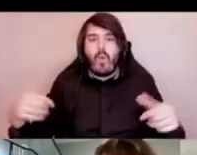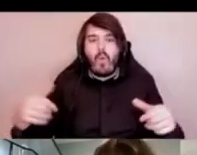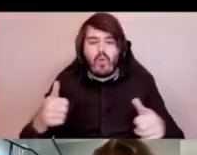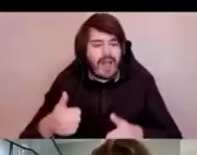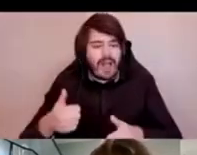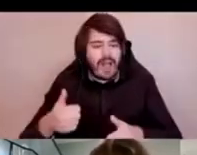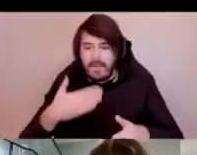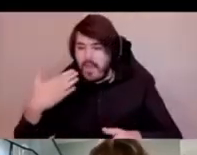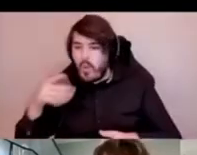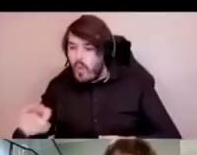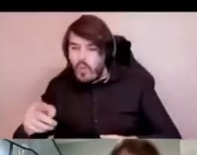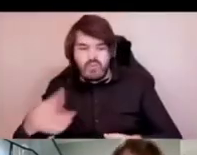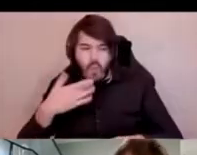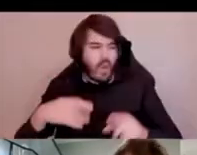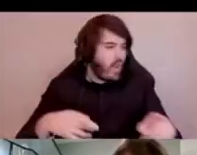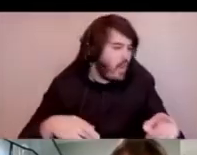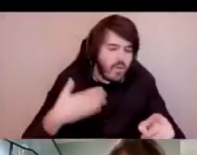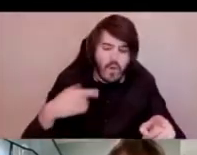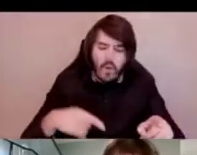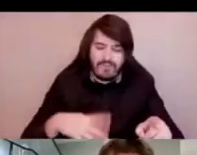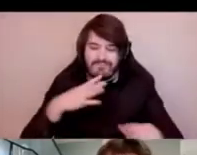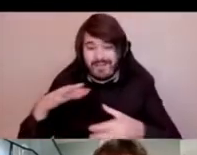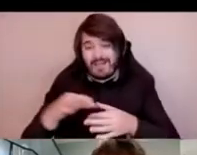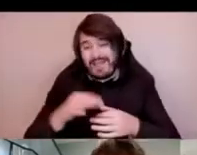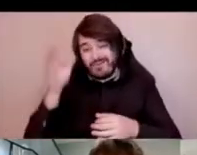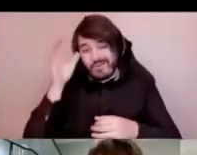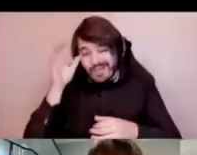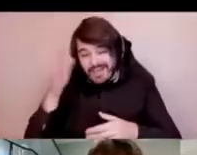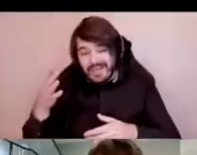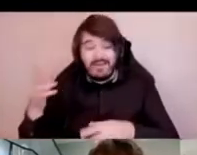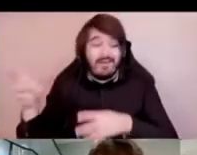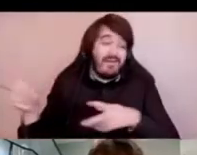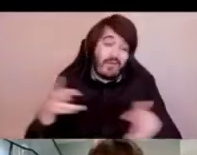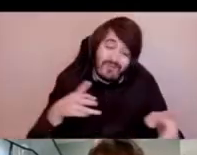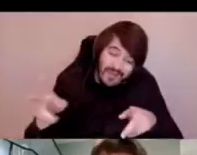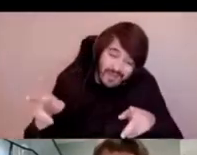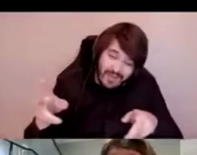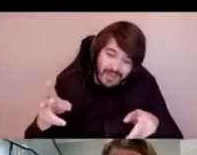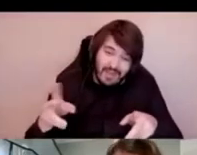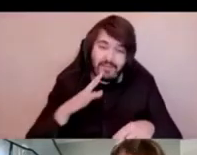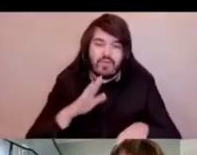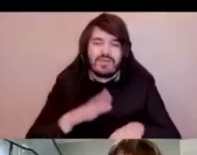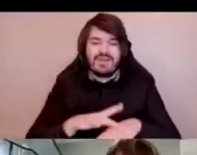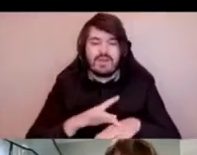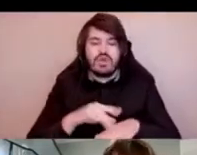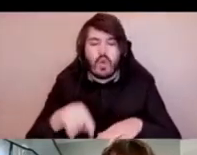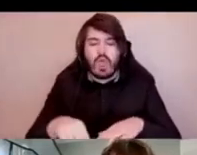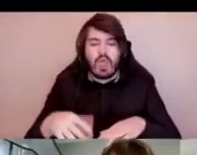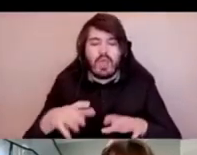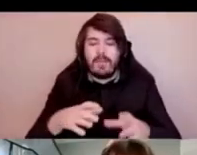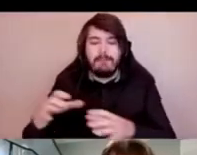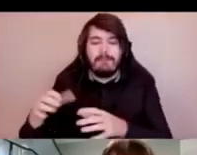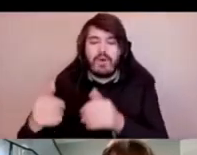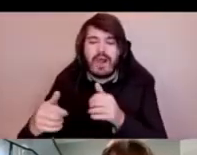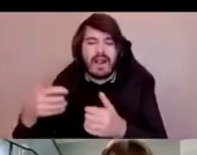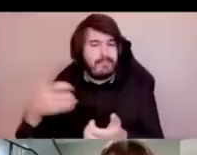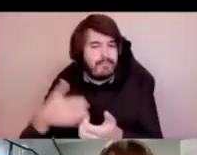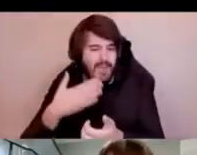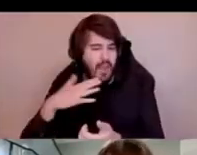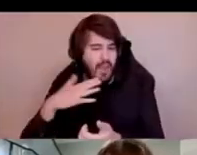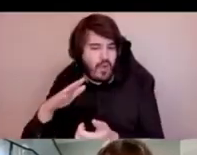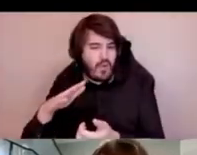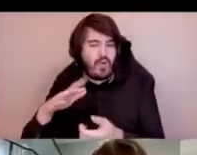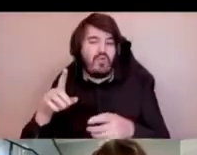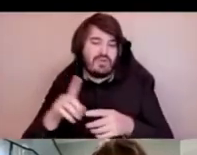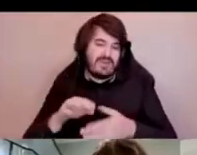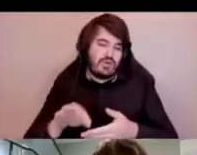puis comment les trouver. On va parler du soleil, du vent, des types de sol et le